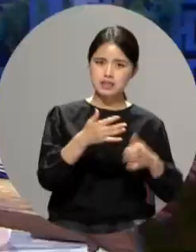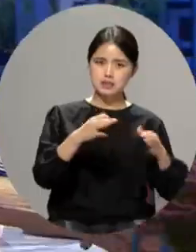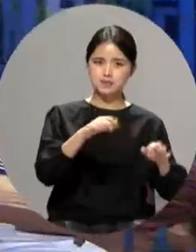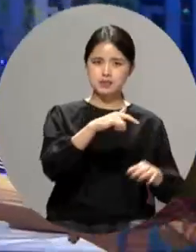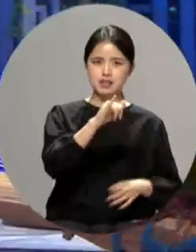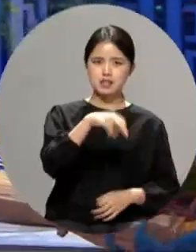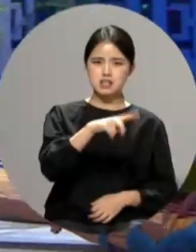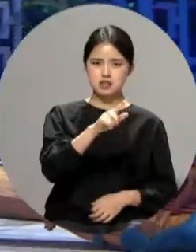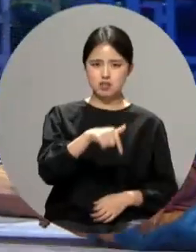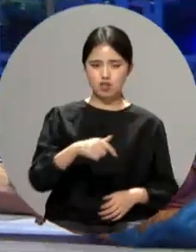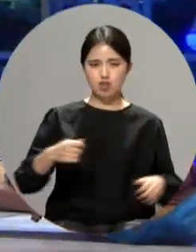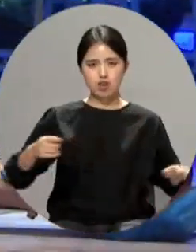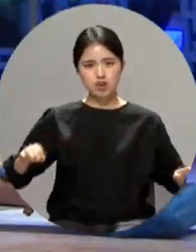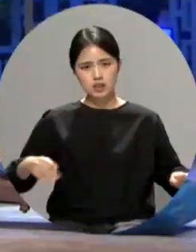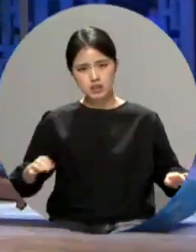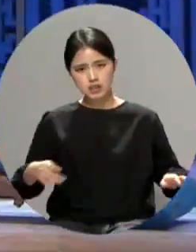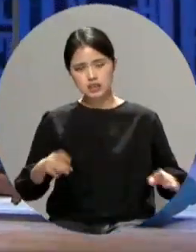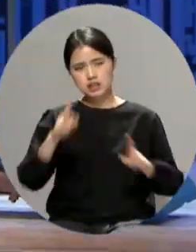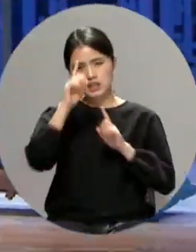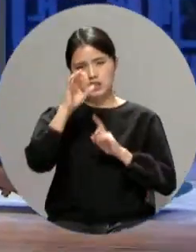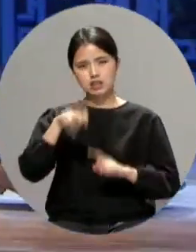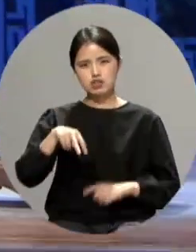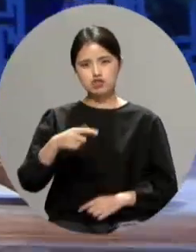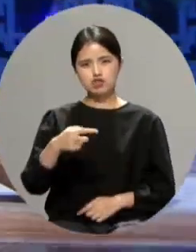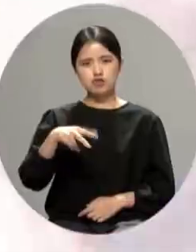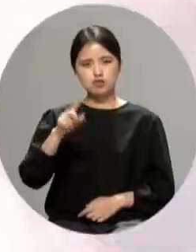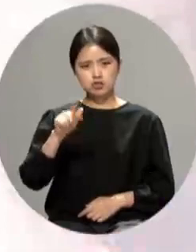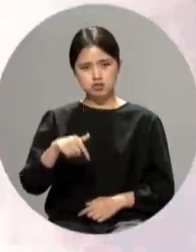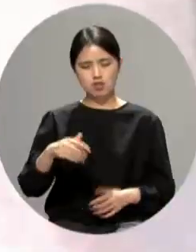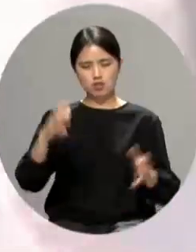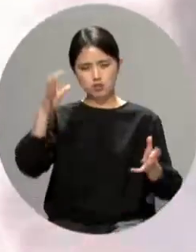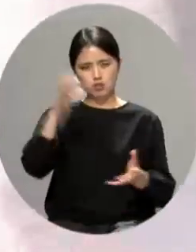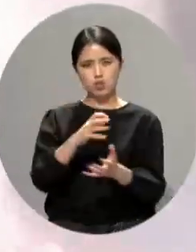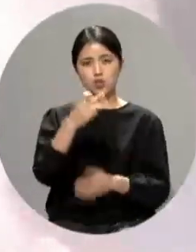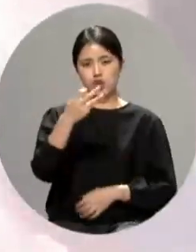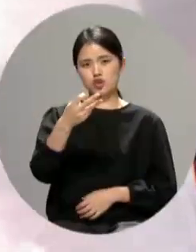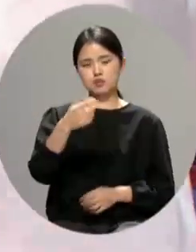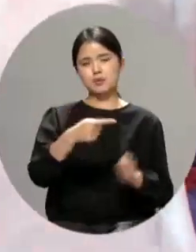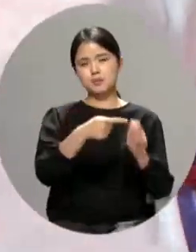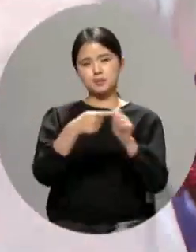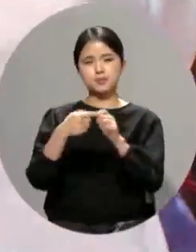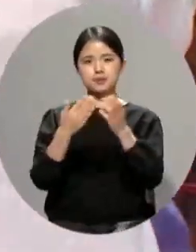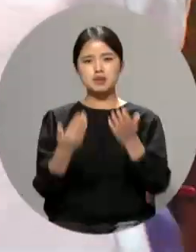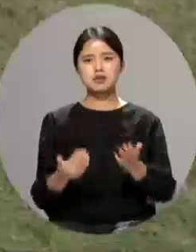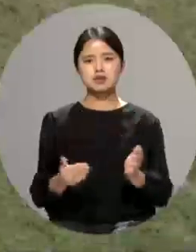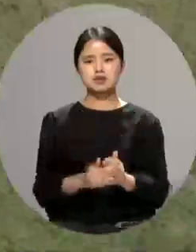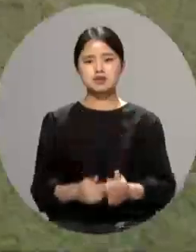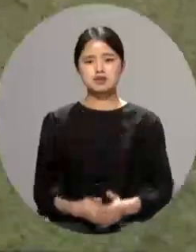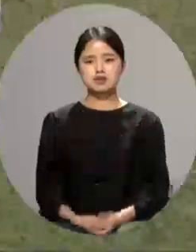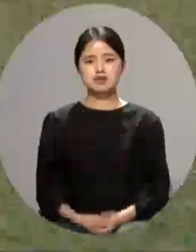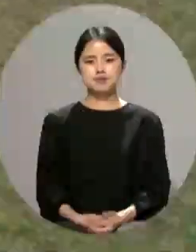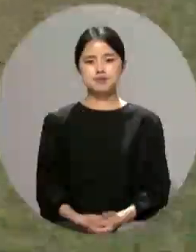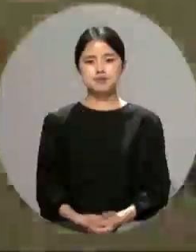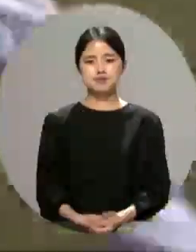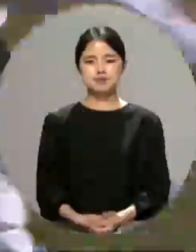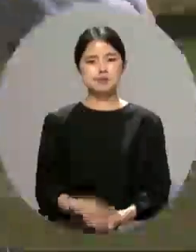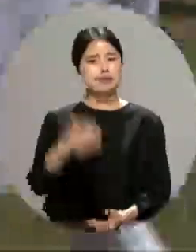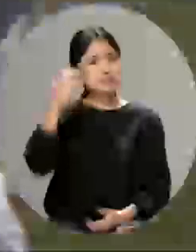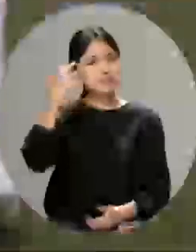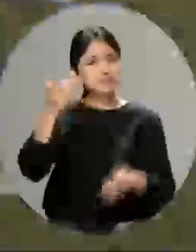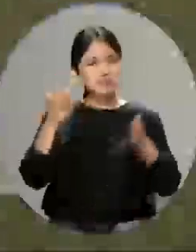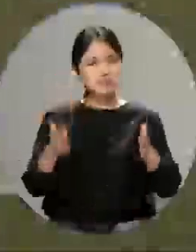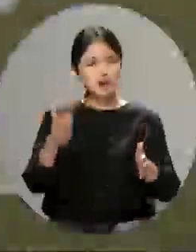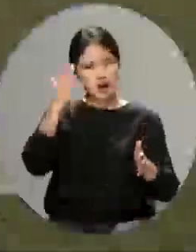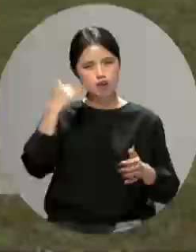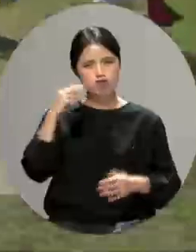씨, 가야금 병창에는 이윤서 씨 등 총 13명이 장원의 영예를 안았습니다. 18일간 국악의